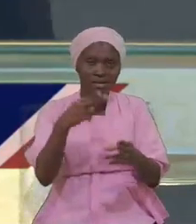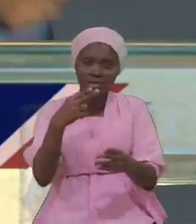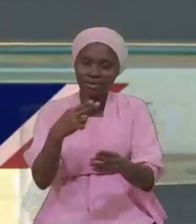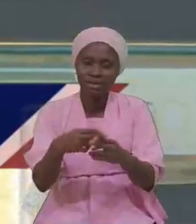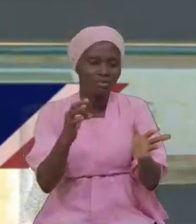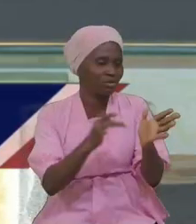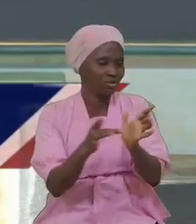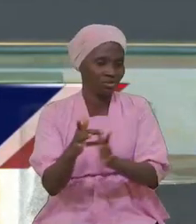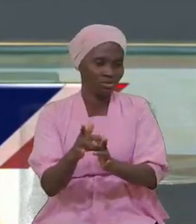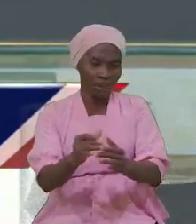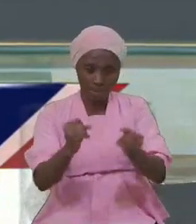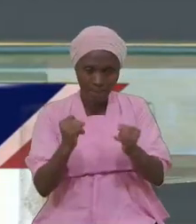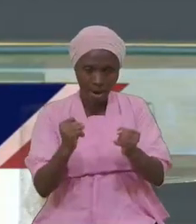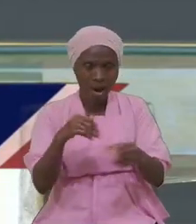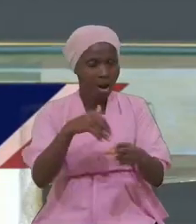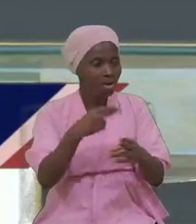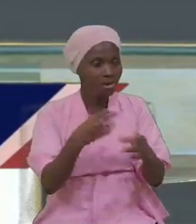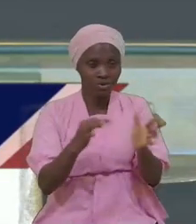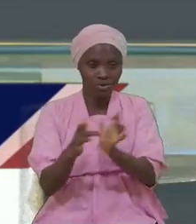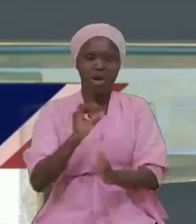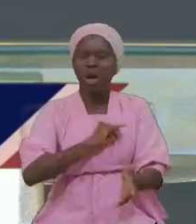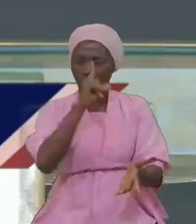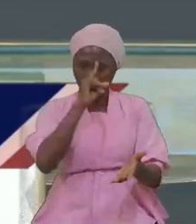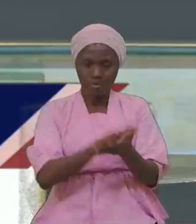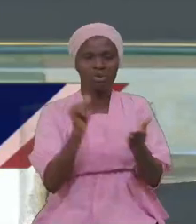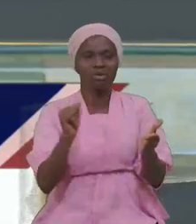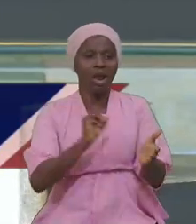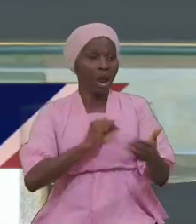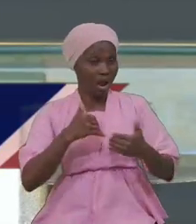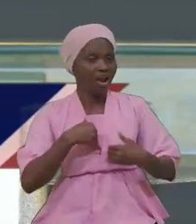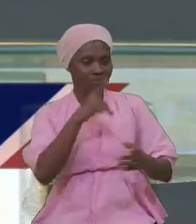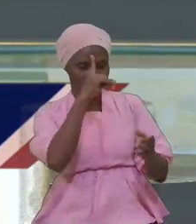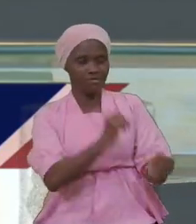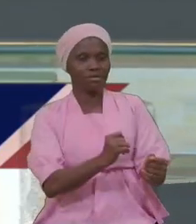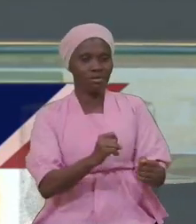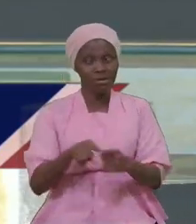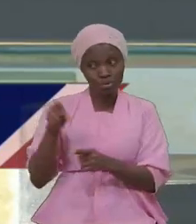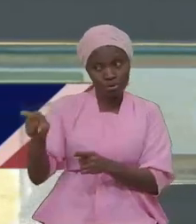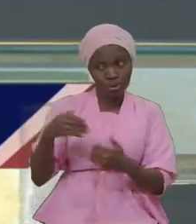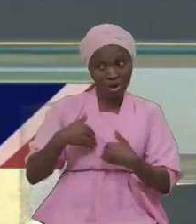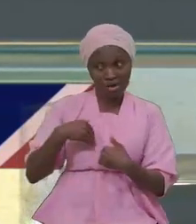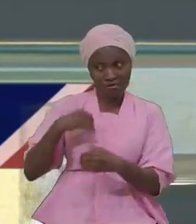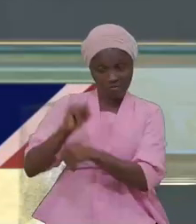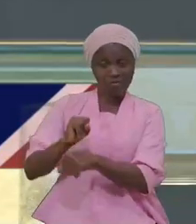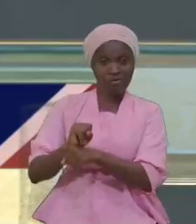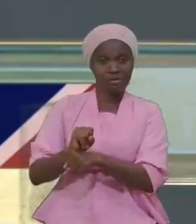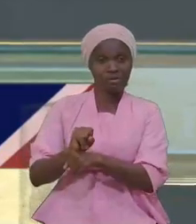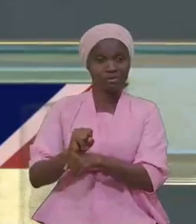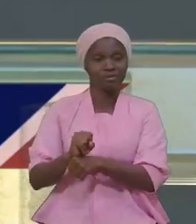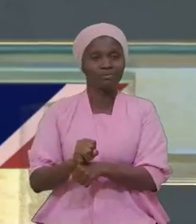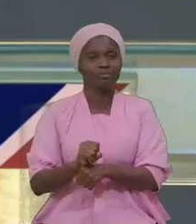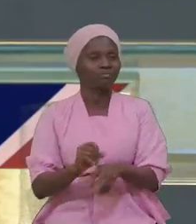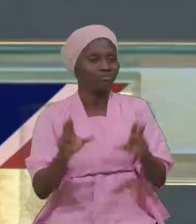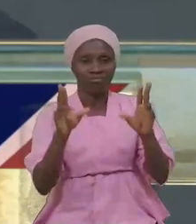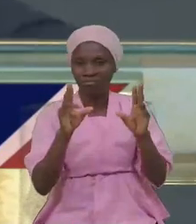de Jésus, c'est ce que je crois. J'ai la foi, toi, tu as les œuvres. Lui, il a les œuvres, toi, tu as la foi. Non.